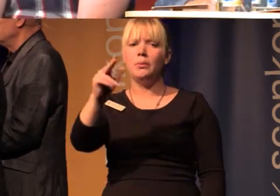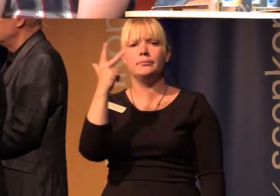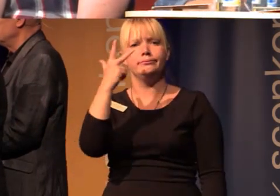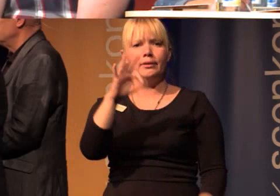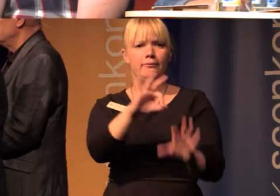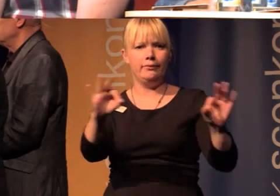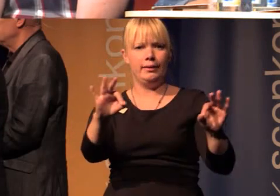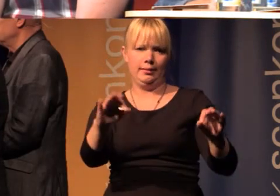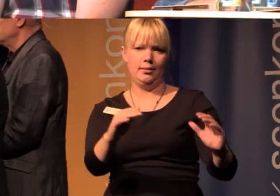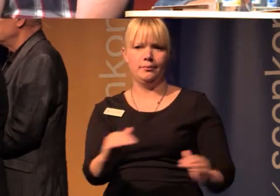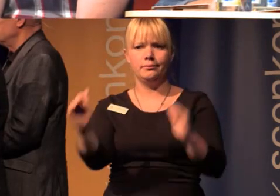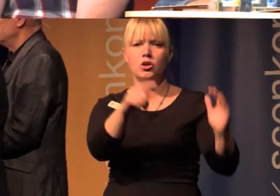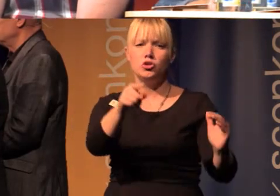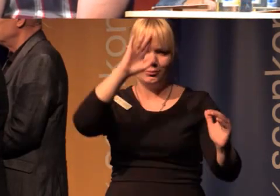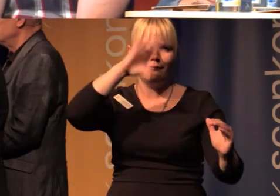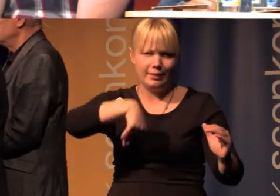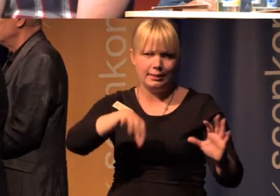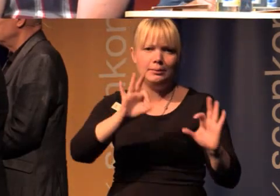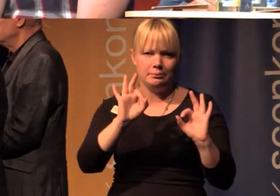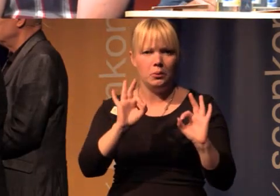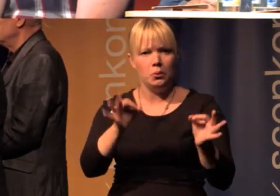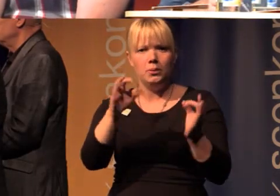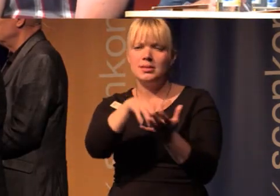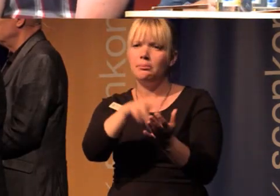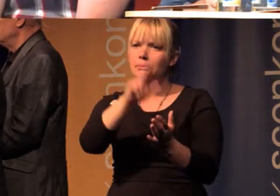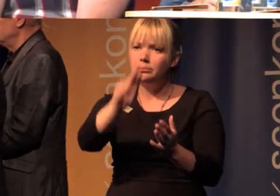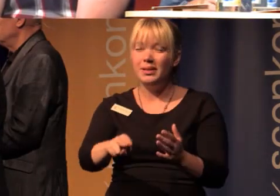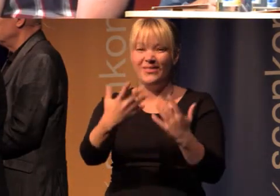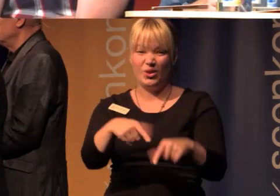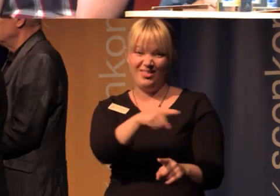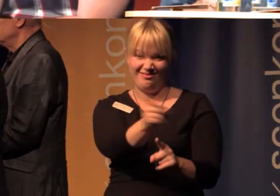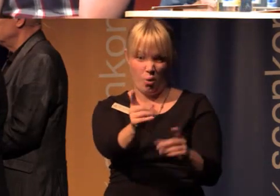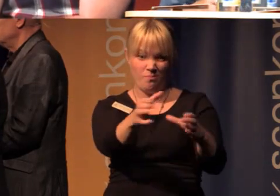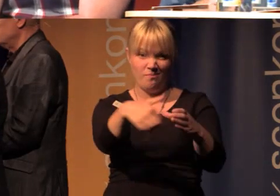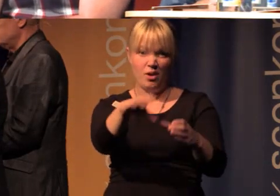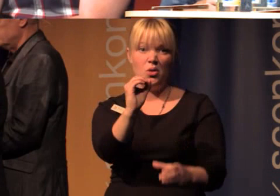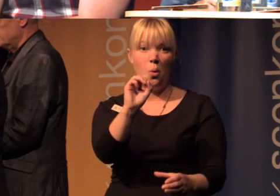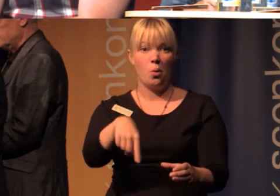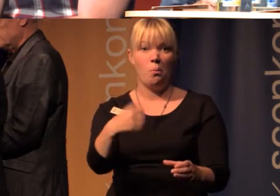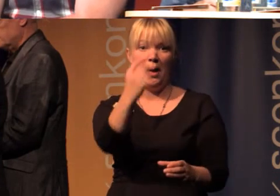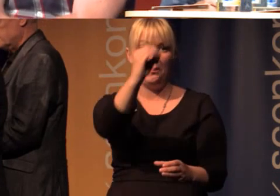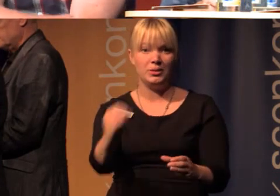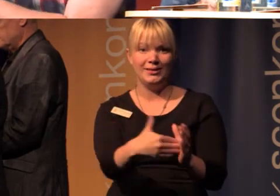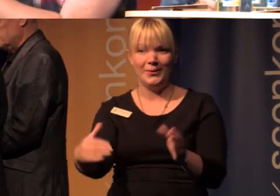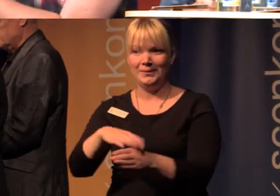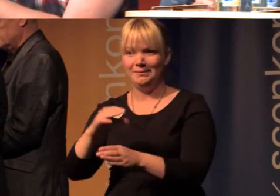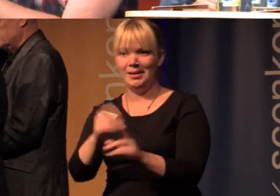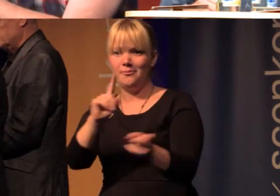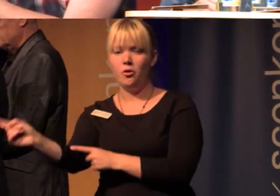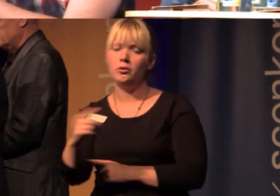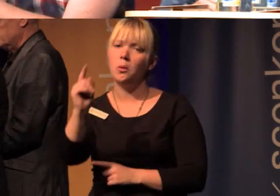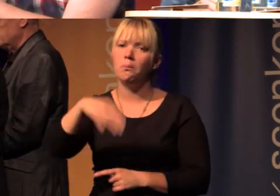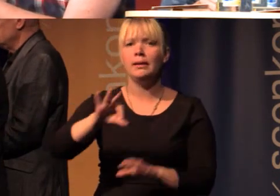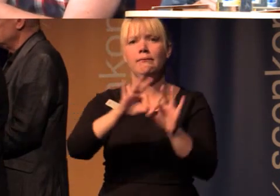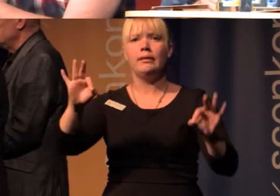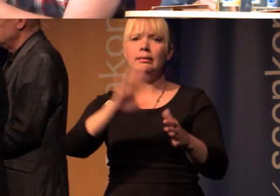som har förstått sig på hur samhället verkligen fungerar. Och det är liksom 0,1% av människorna i landet som har kommit på det här. Som är lite finare än